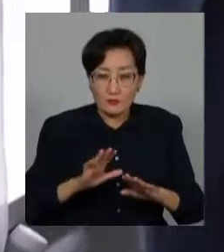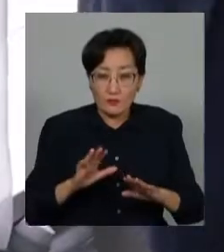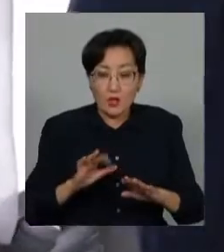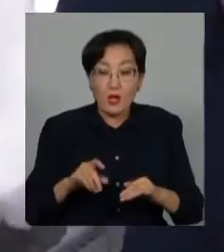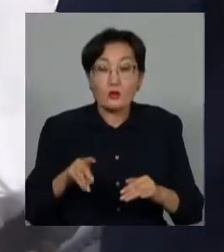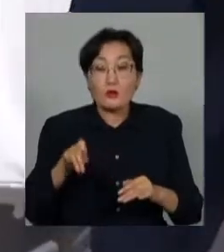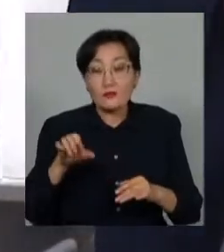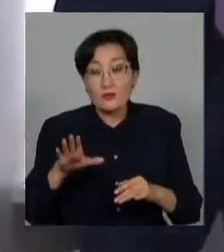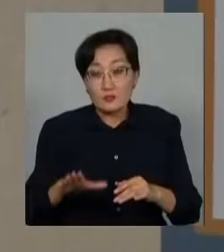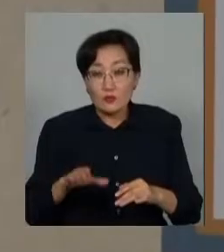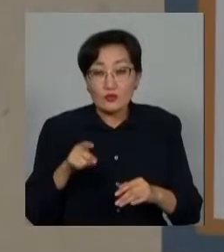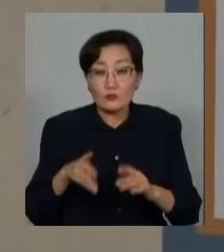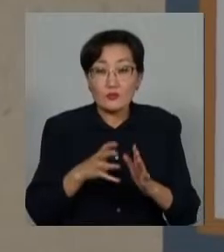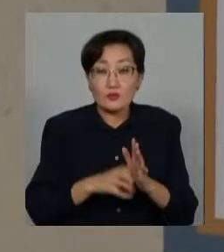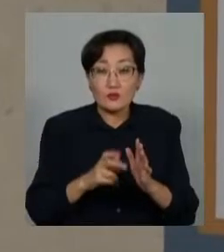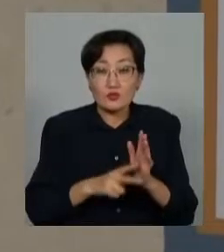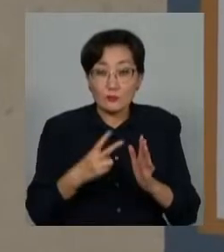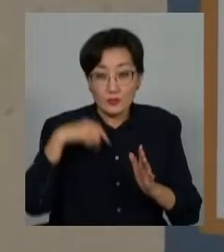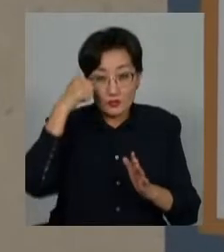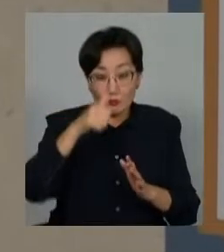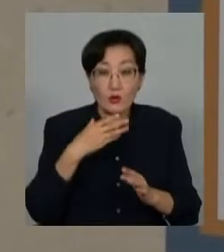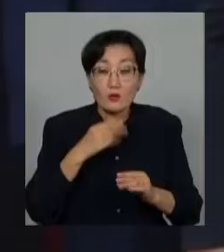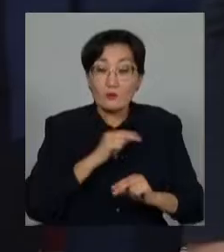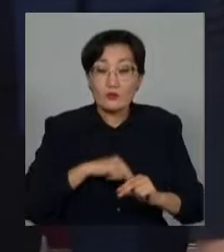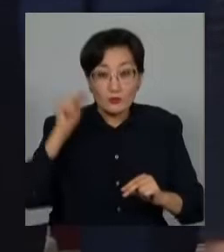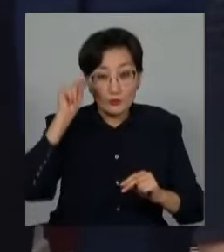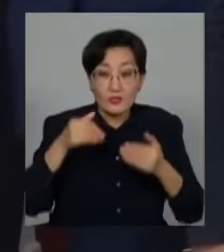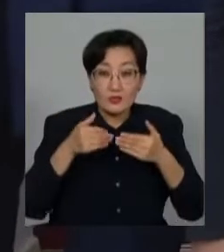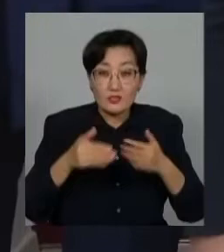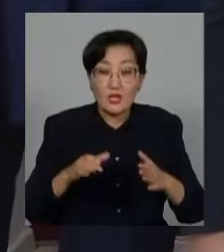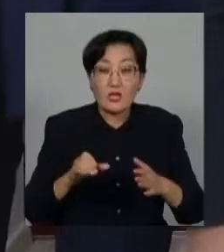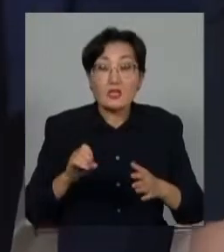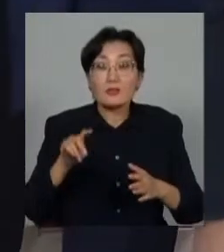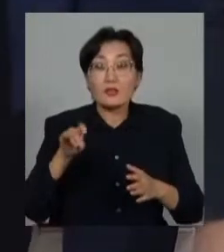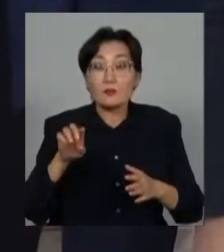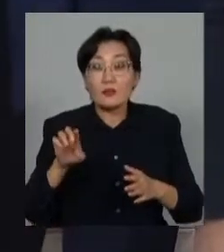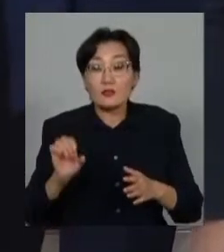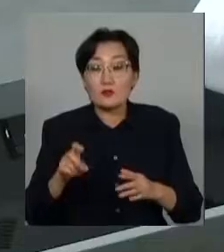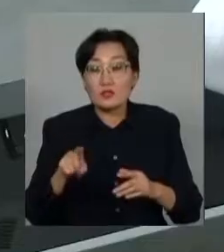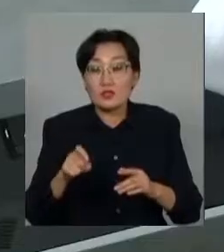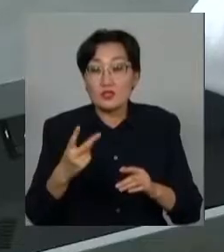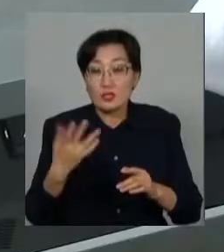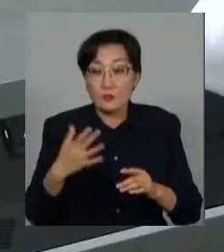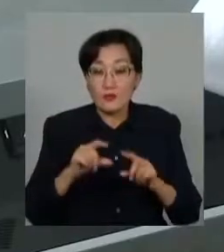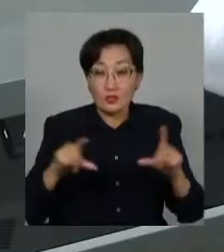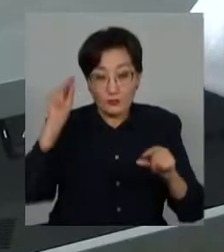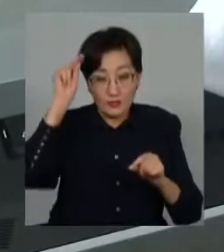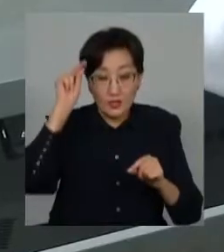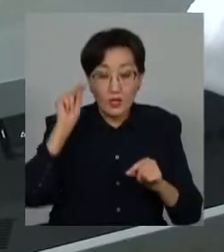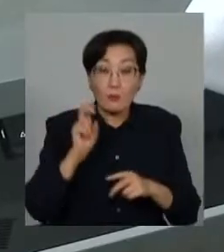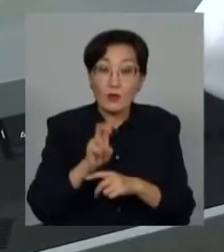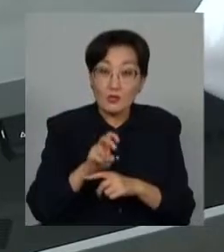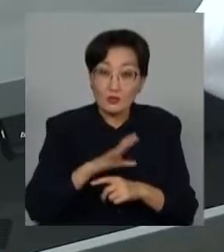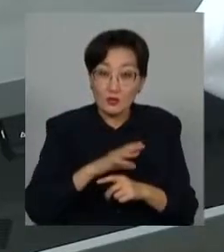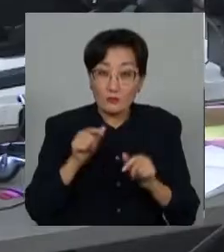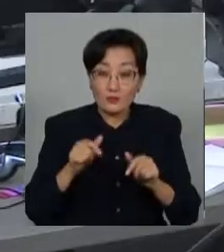Тоқаев 1970 жылы өзі оқып түлеп ұшқан Ілияс Есенберлин атындағы нөмірі 25-ші мектеп гимназиясына барды. Мұнда